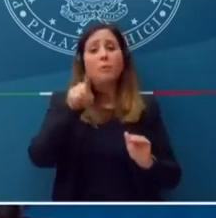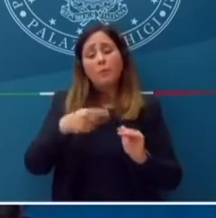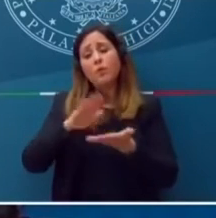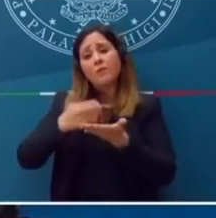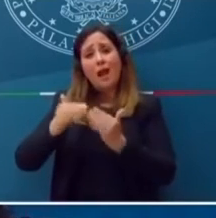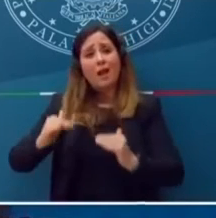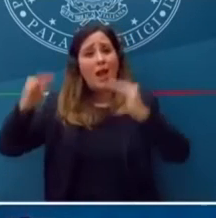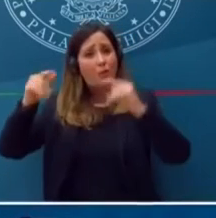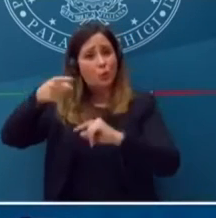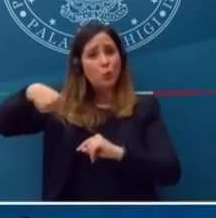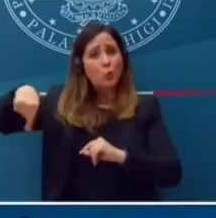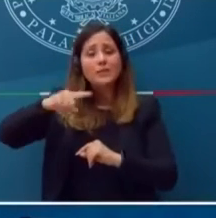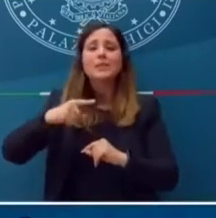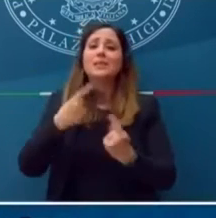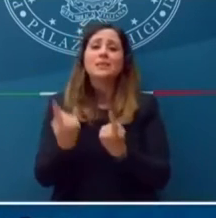grandi.